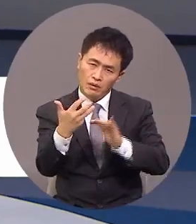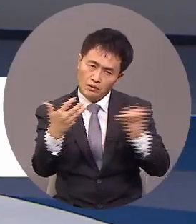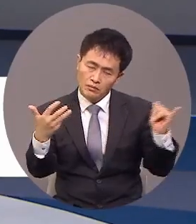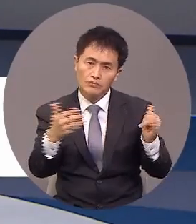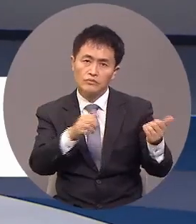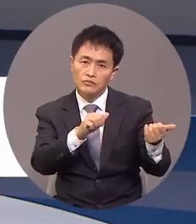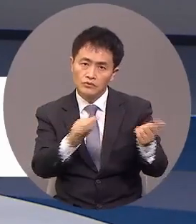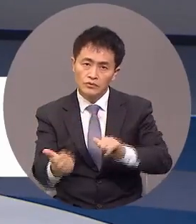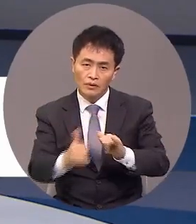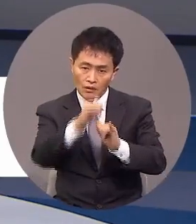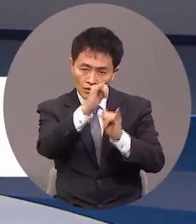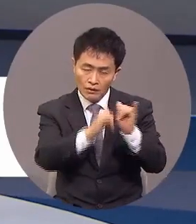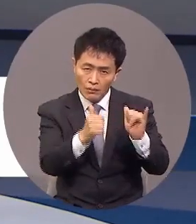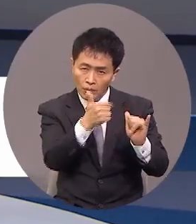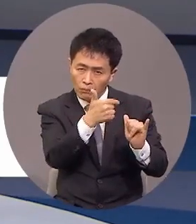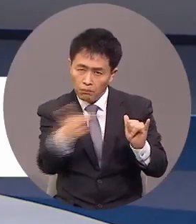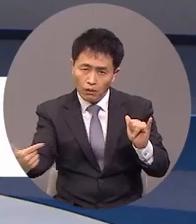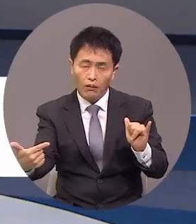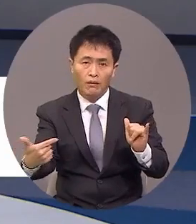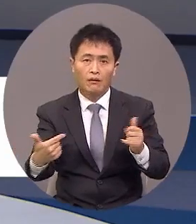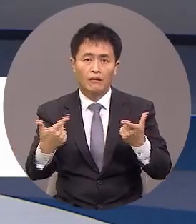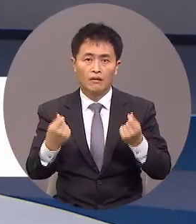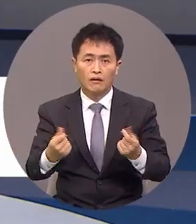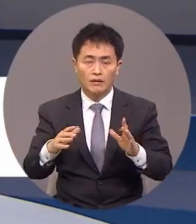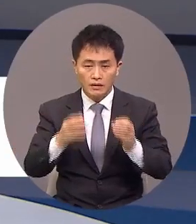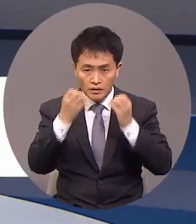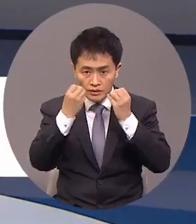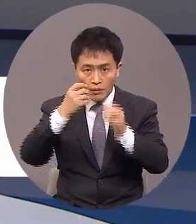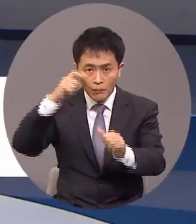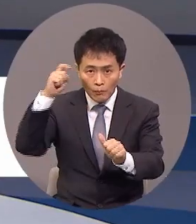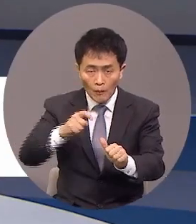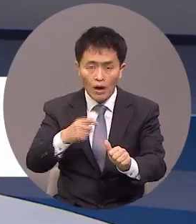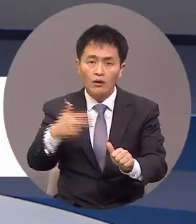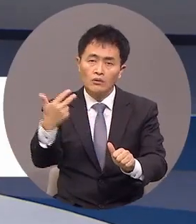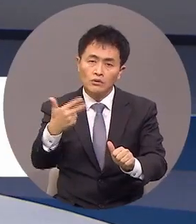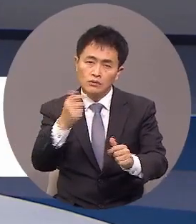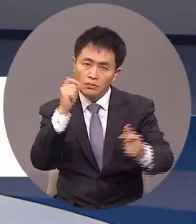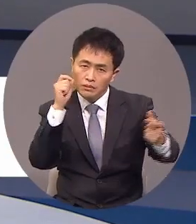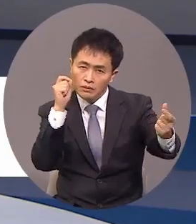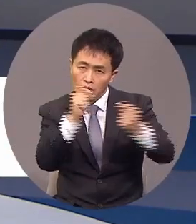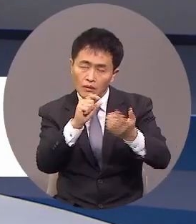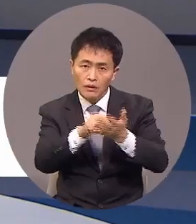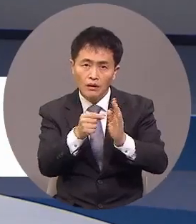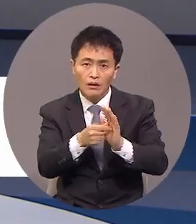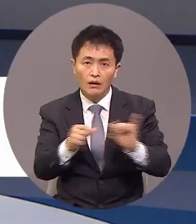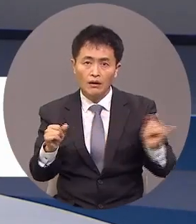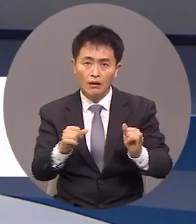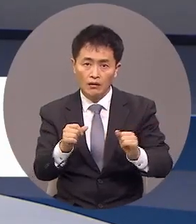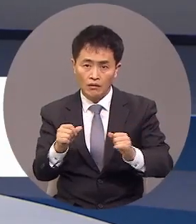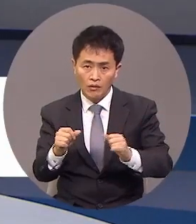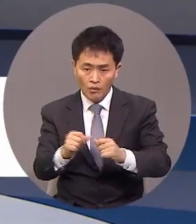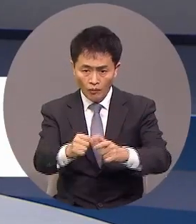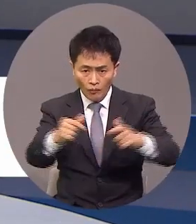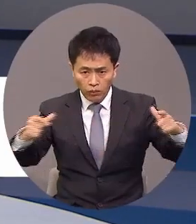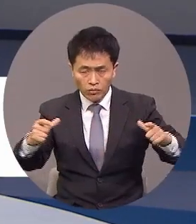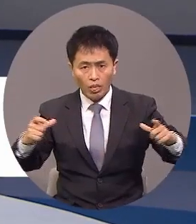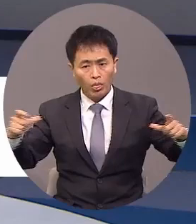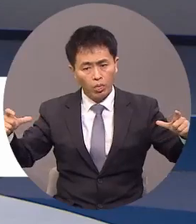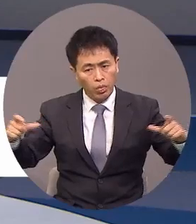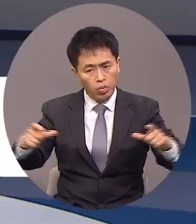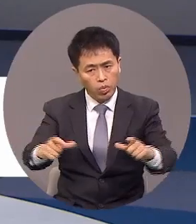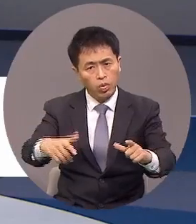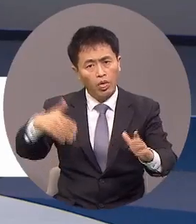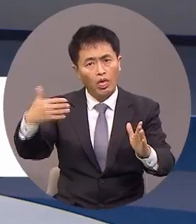올라서며 역대 최다를 기록했습니다. 새 확진자 수도 7,000명에 육박해 좀처럼 확산세가 잡힐 기미가 보이지